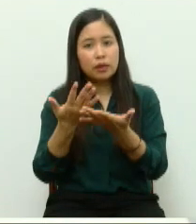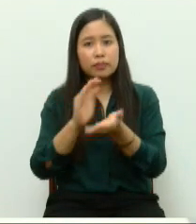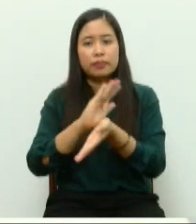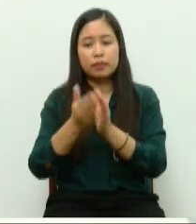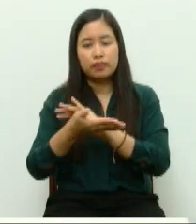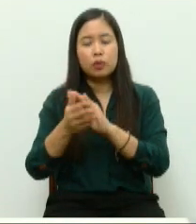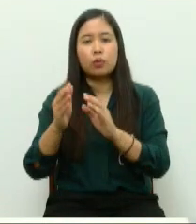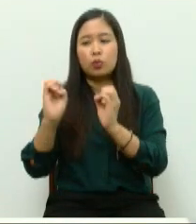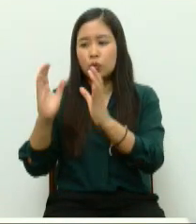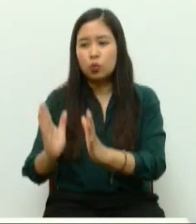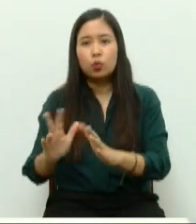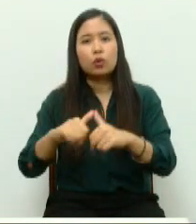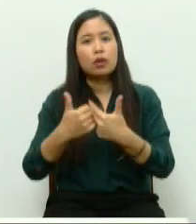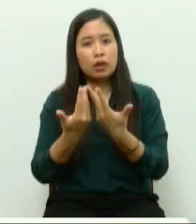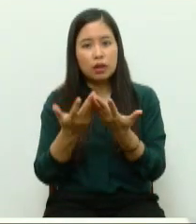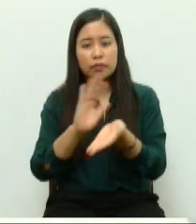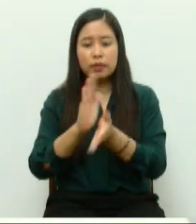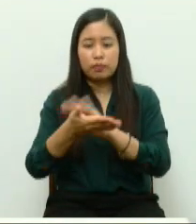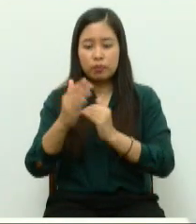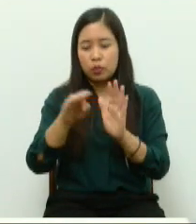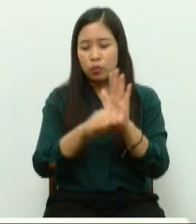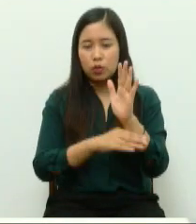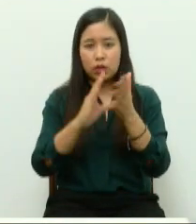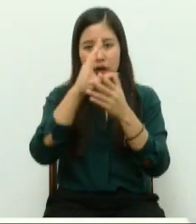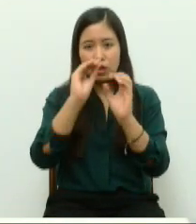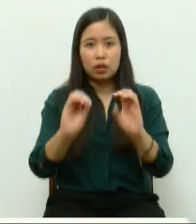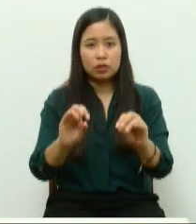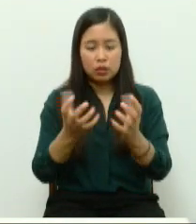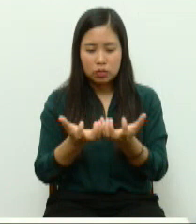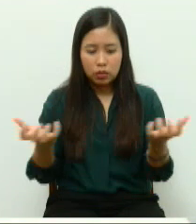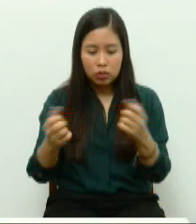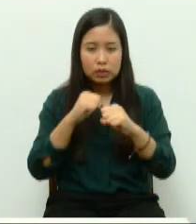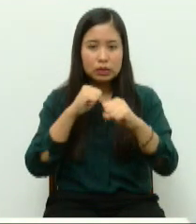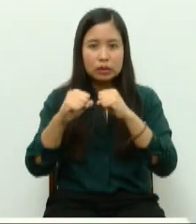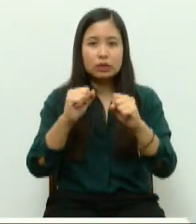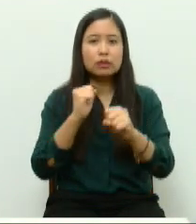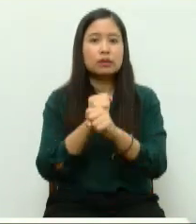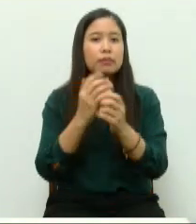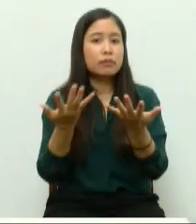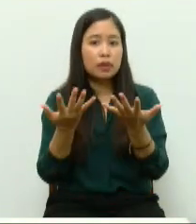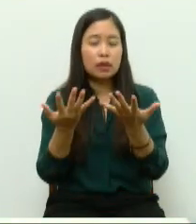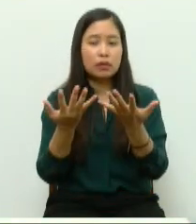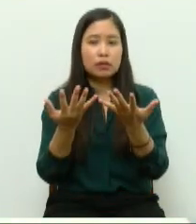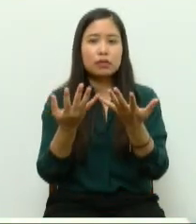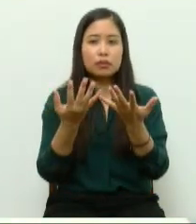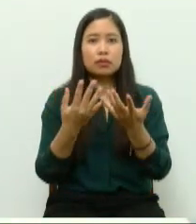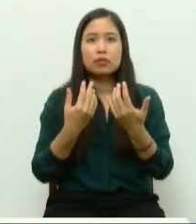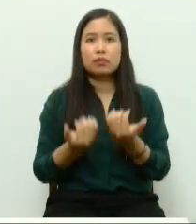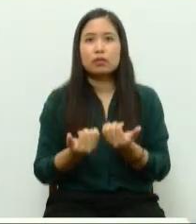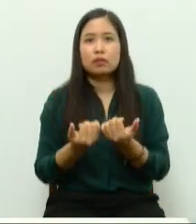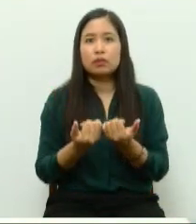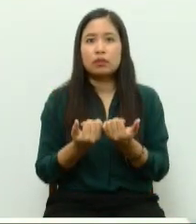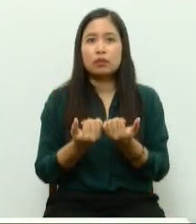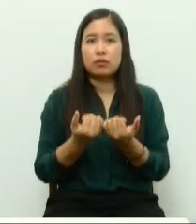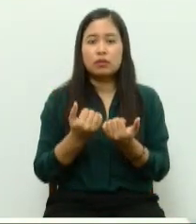ปรุงตัวคุณครูปรับปรุงกระบวนการเรียนการสอนสื่ออุปกรณ์เพื่อรองรับต้นพันธุ์ก้าวพักข้าว